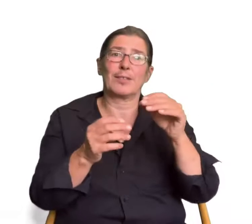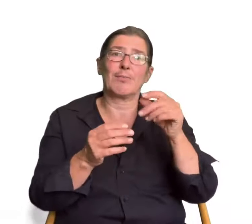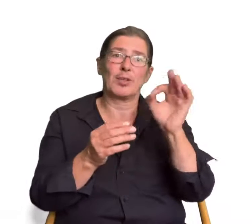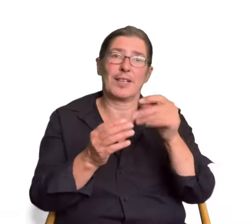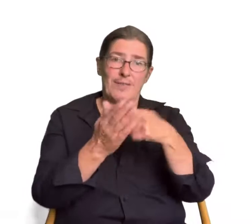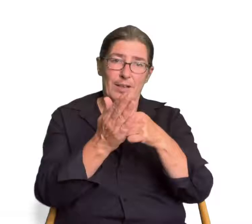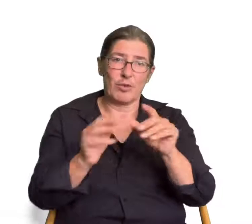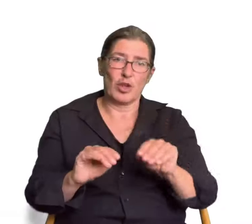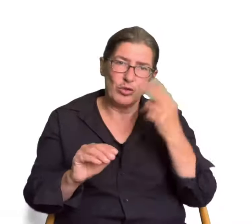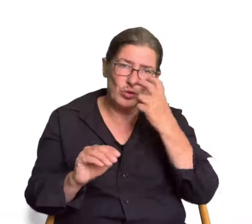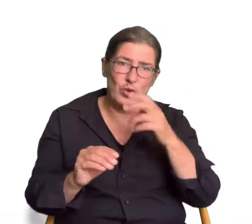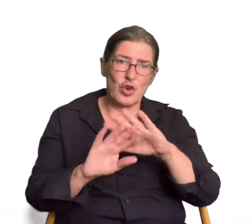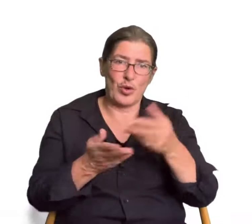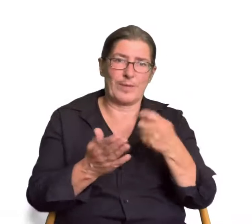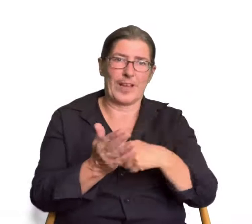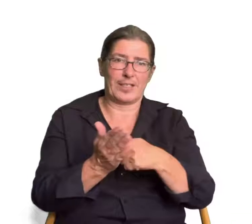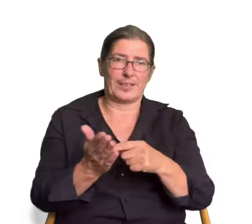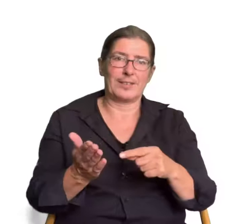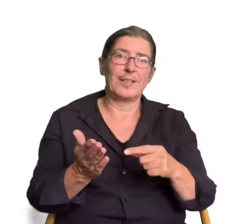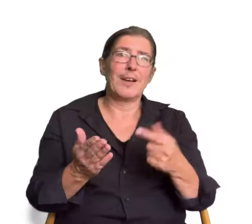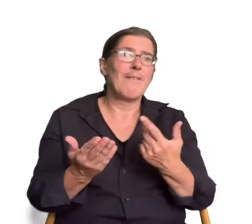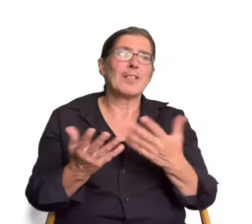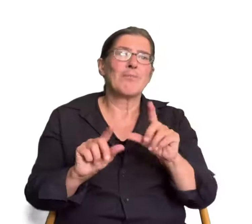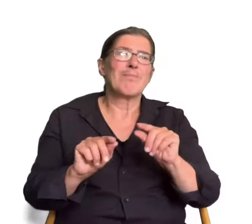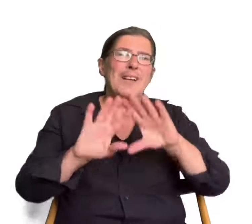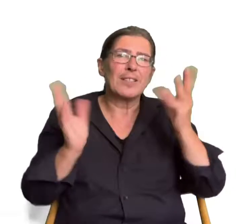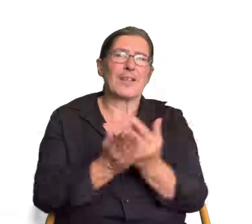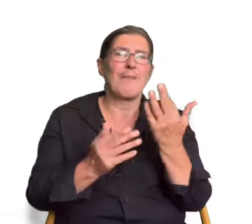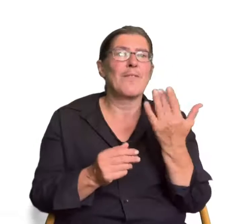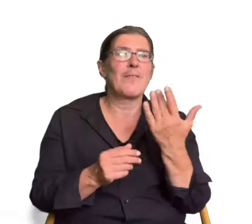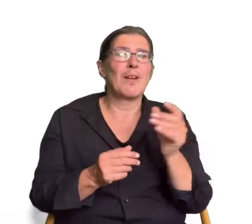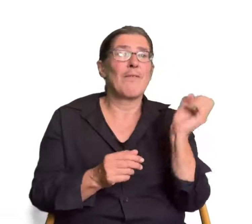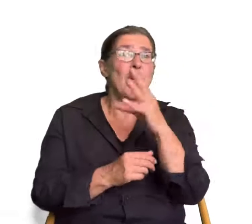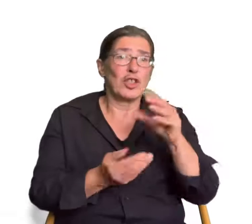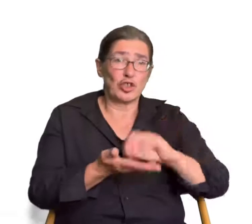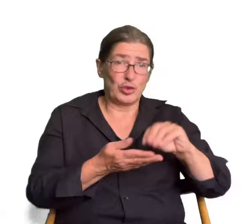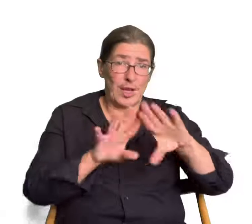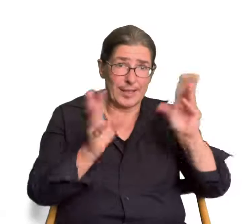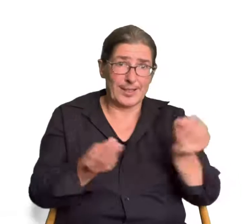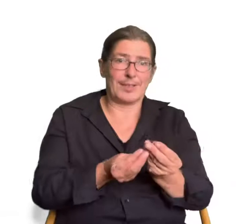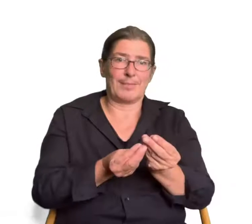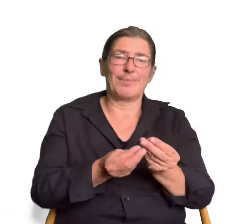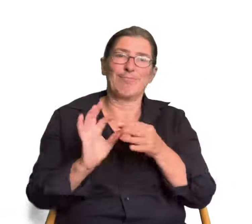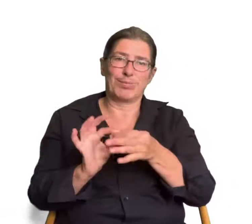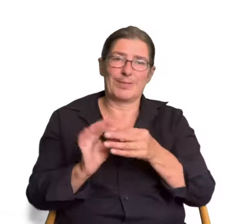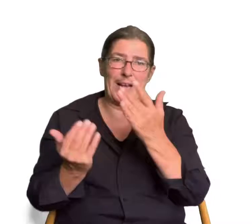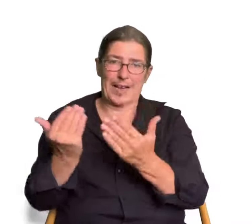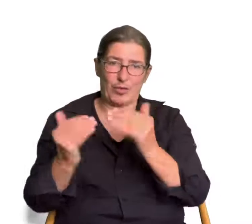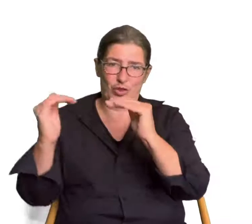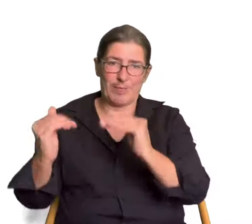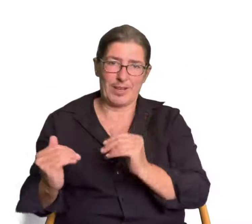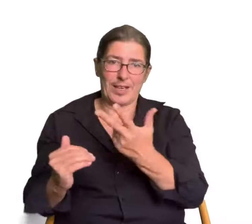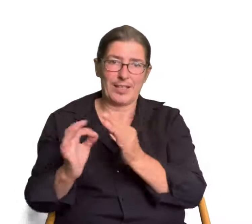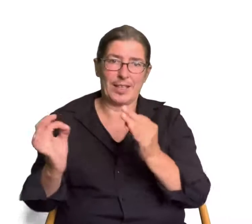Prozentwert, und dann ist der Grundwert gesucht. Also was ist das Ganze? Wie viele Würfe hatten die Schüler? Dazu eine